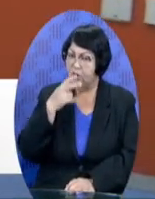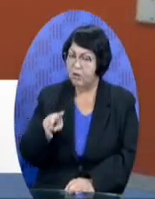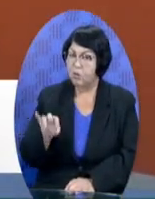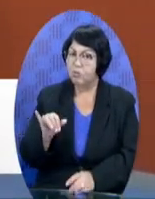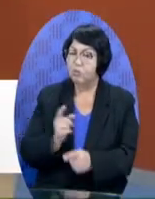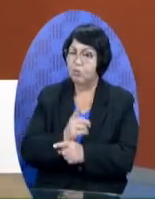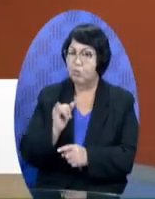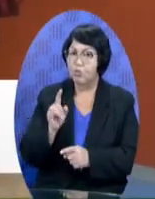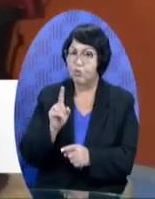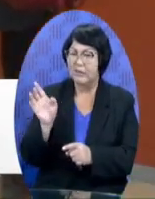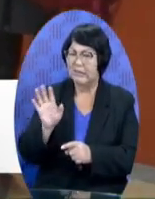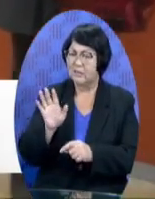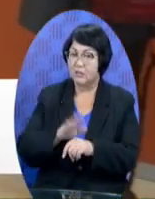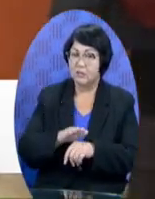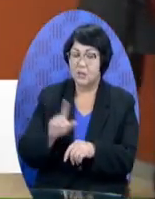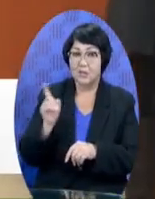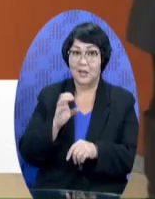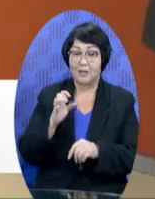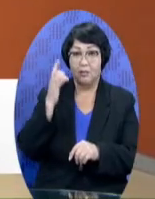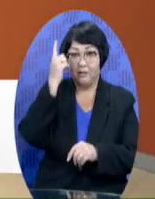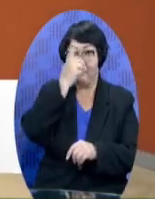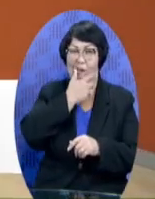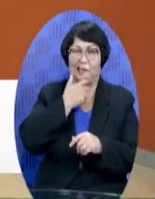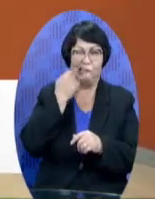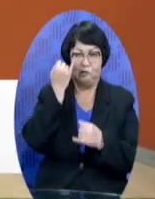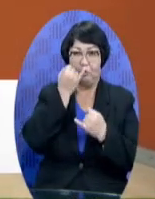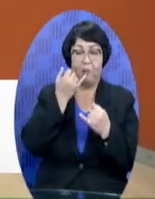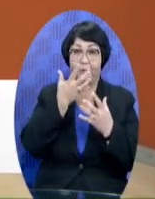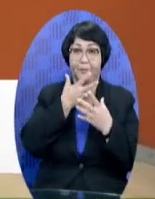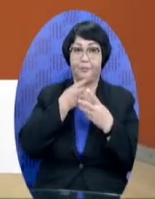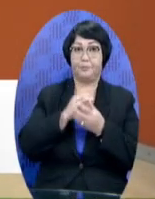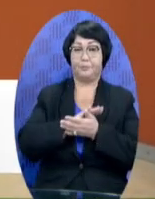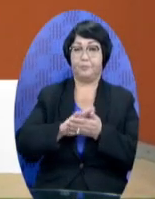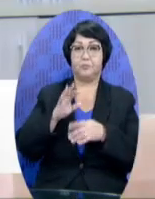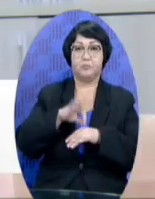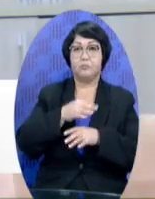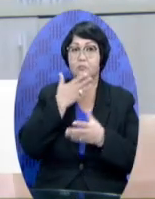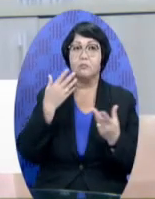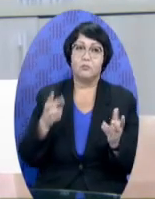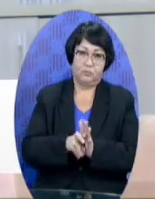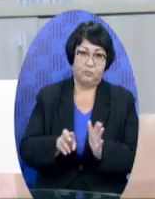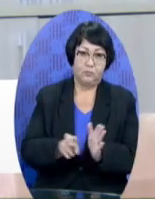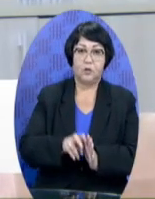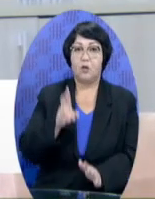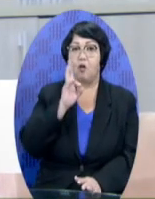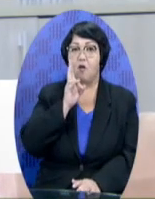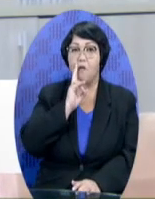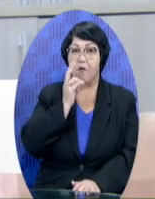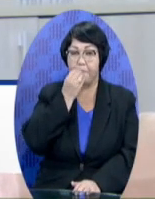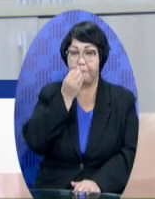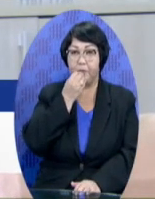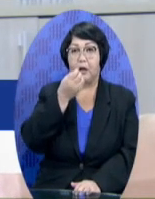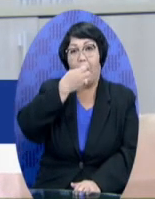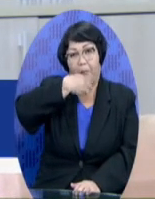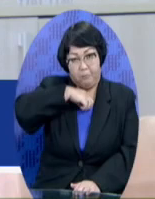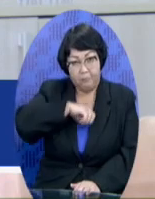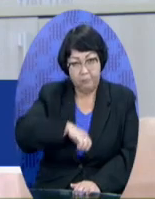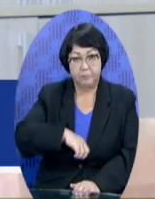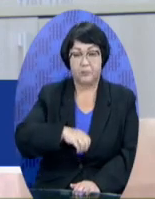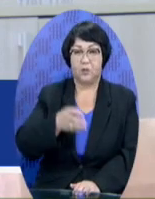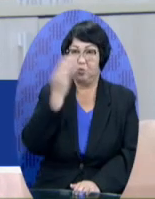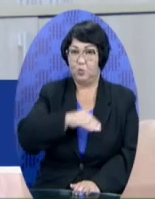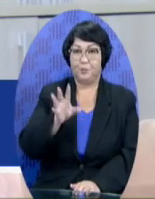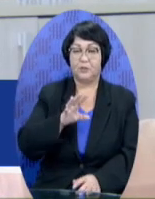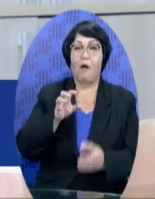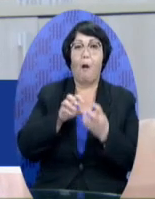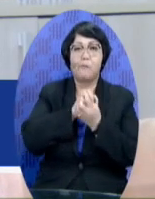засвал насан туршдаа харамсах эрүү нүүрний эмгэгээр өвдөхгүй байх боломжтой. Хоолыг сайн зажилж идэх, залгиж идэх тийм ээ.